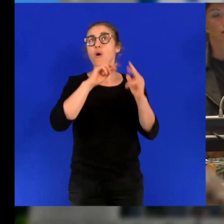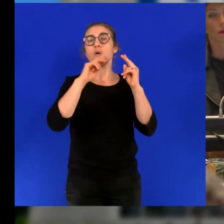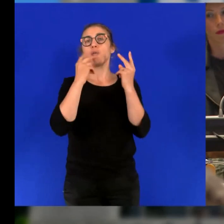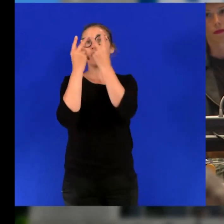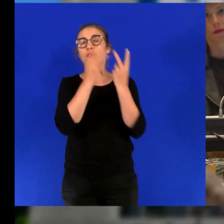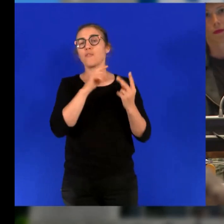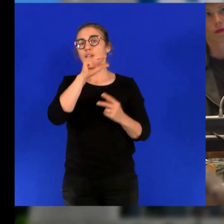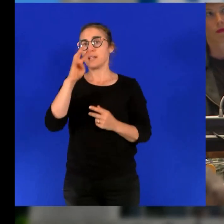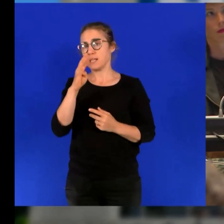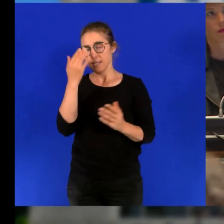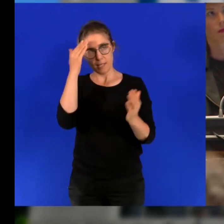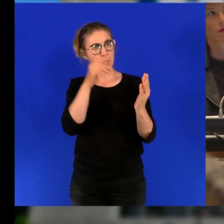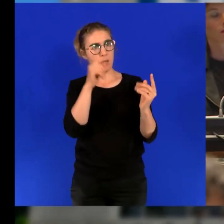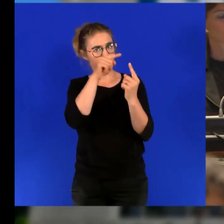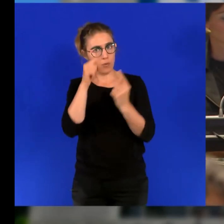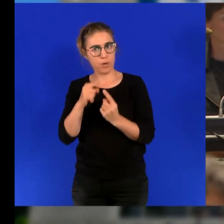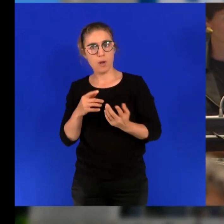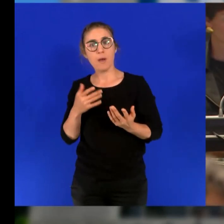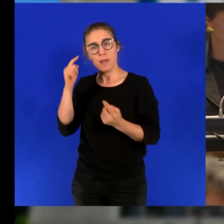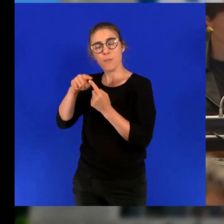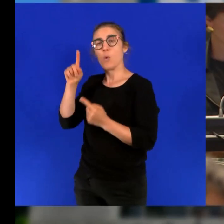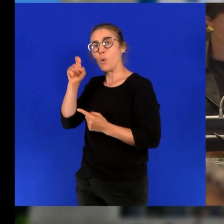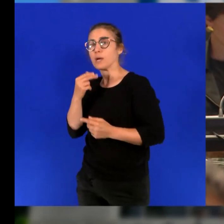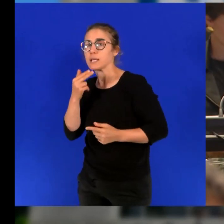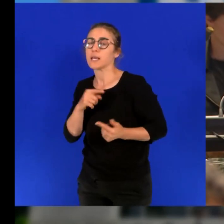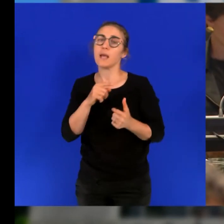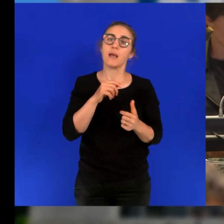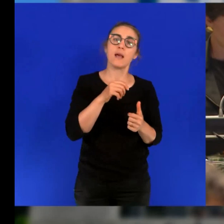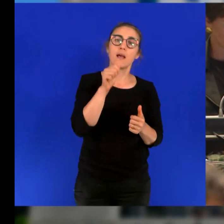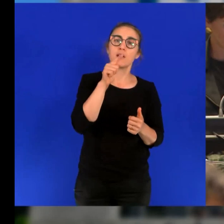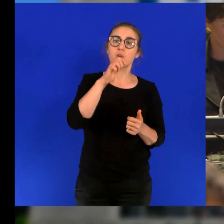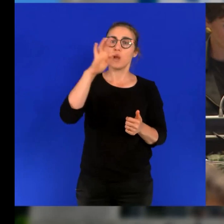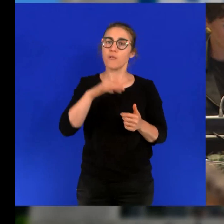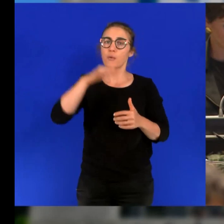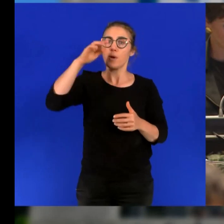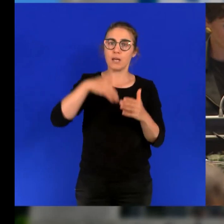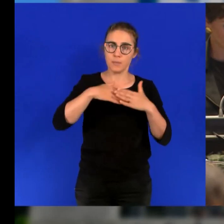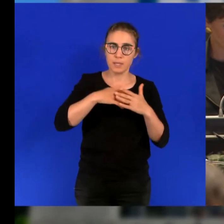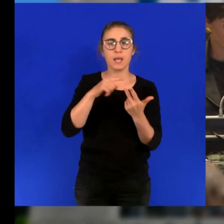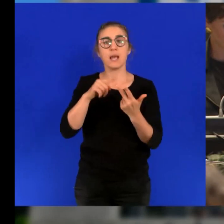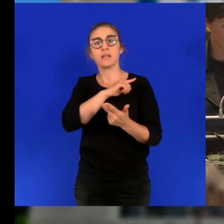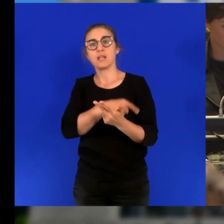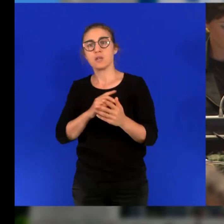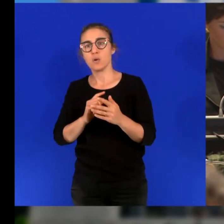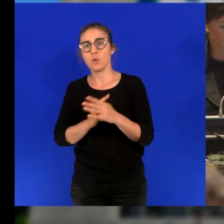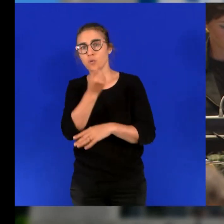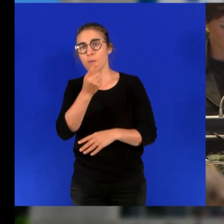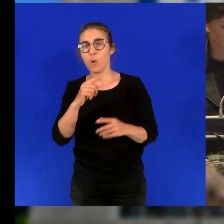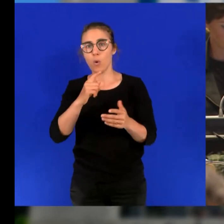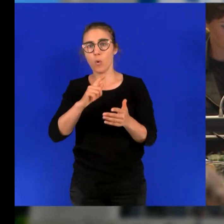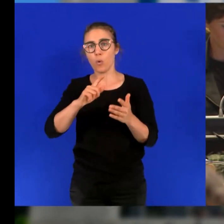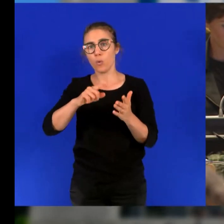dans l'amélioration de la qualité de l'eau que dans la réduction des gaz à effet de serre, dans le développement des énergies renouvelables locales, dans